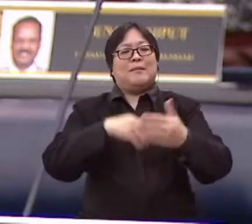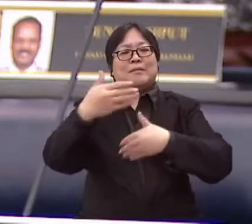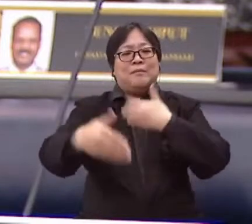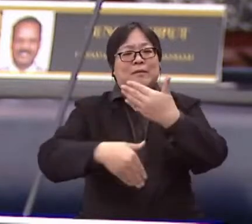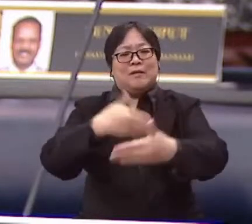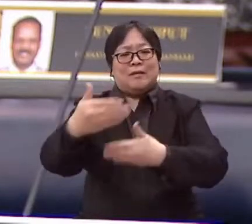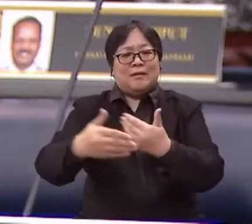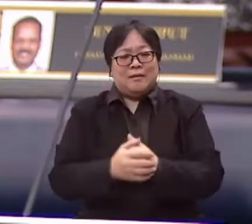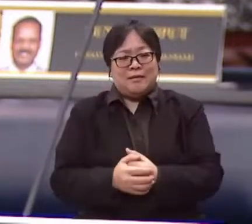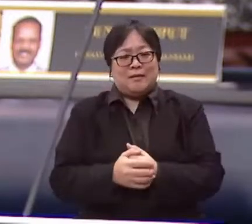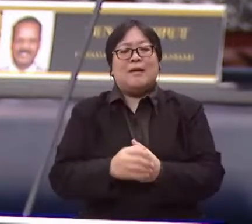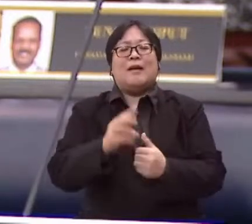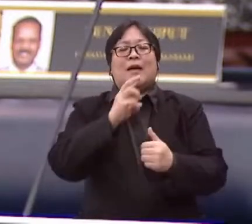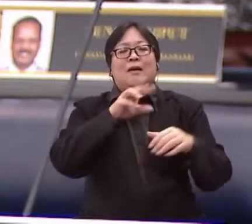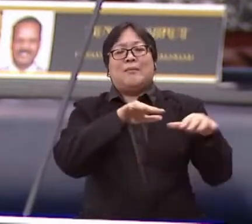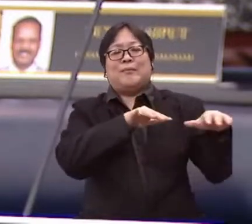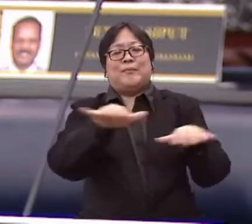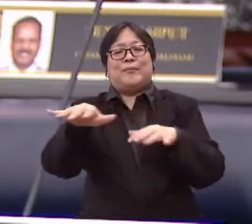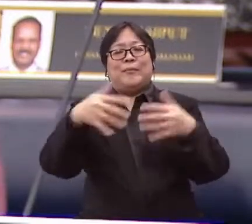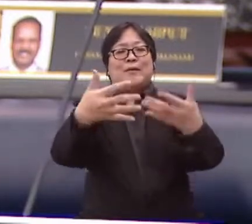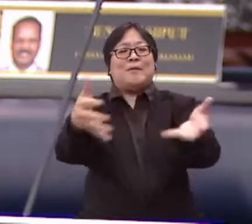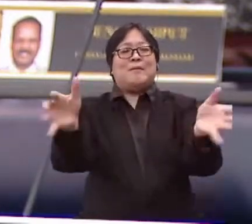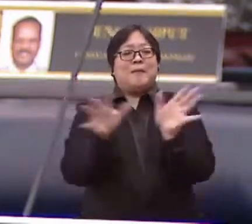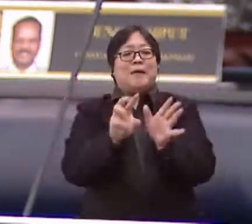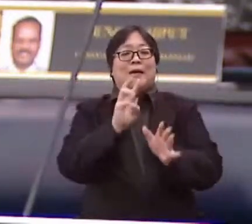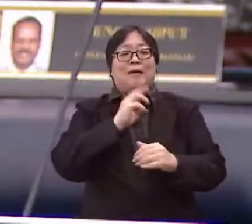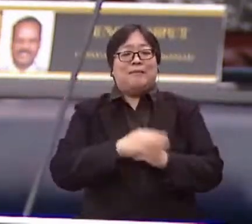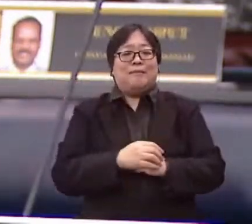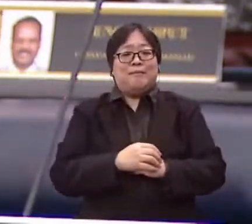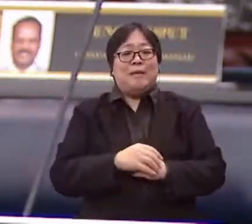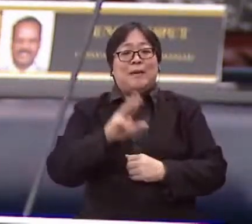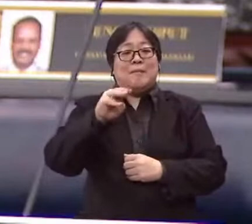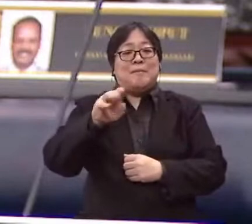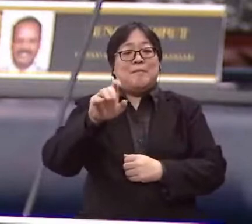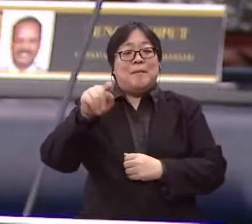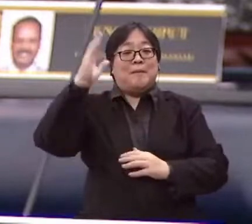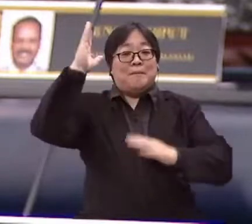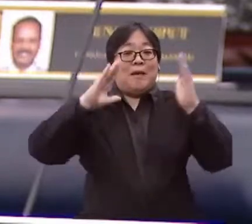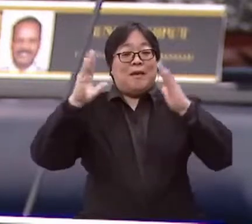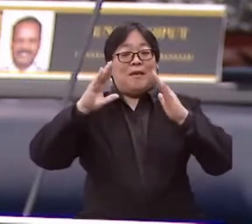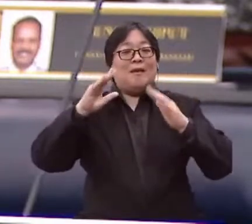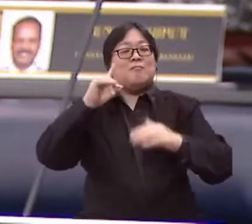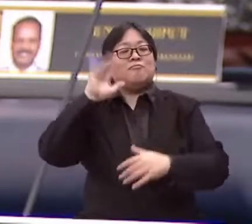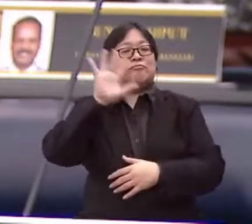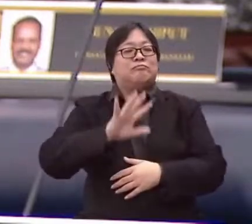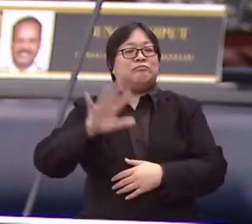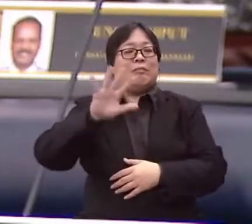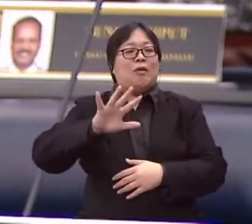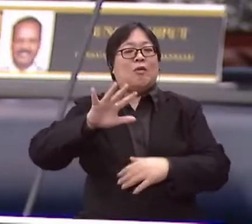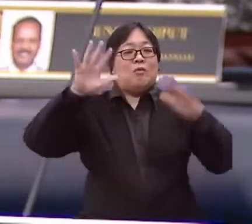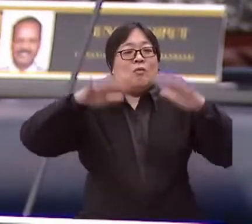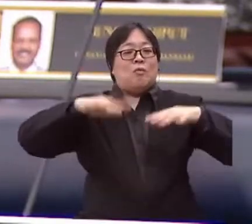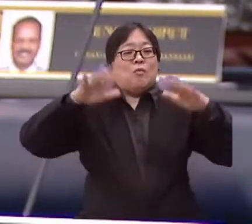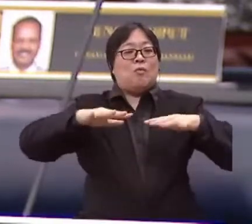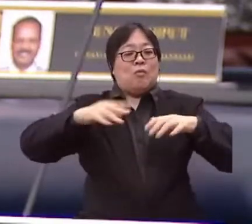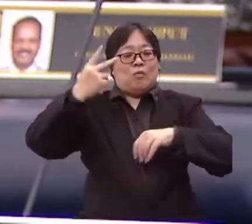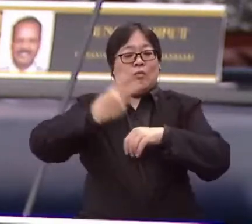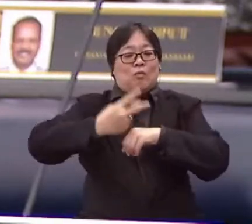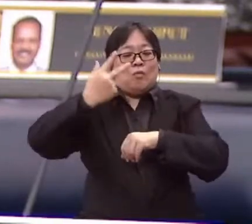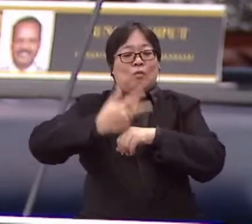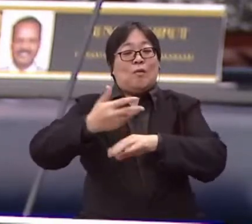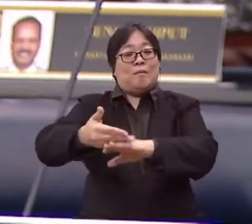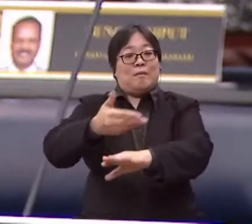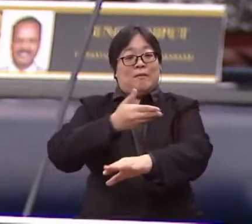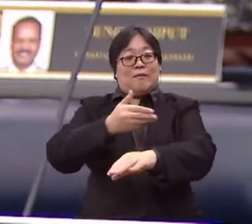pelepasan air ketentangan Siapakah Metrologi telah keluarkan Ramadhan ramalan cuaca buruk dua atau tiga hari